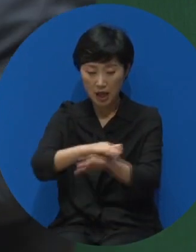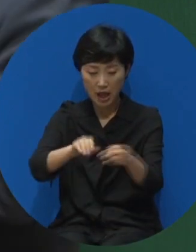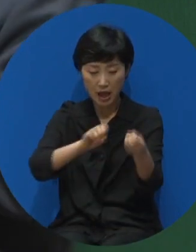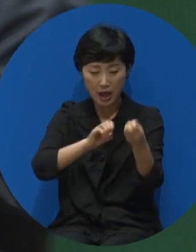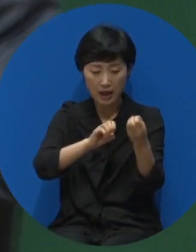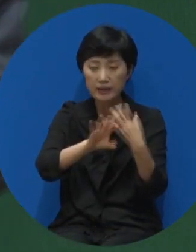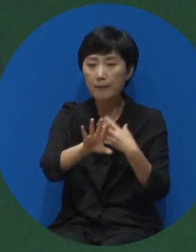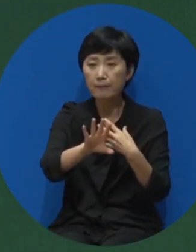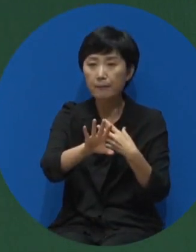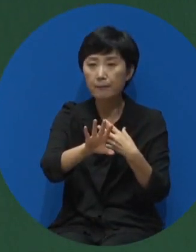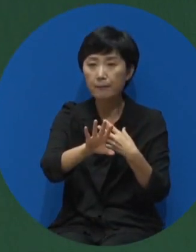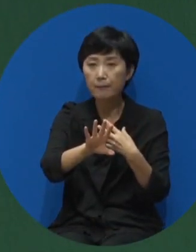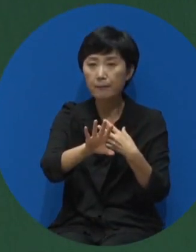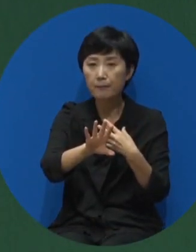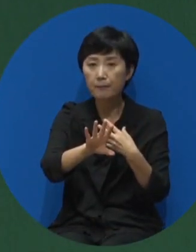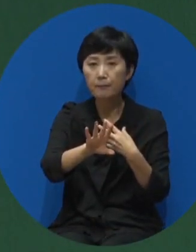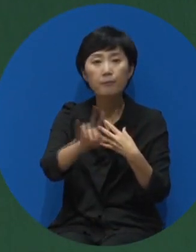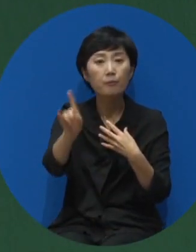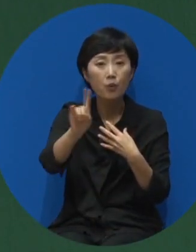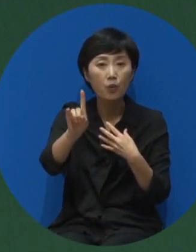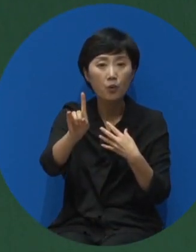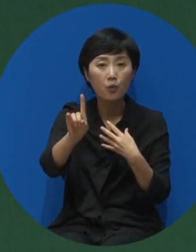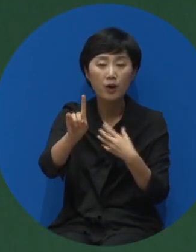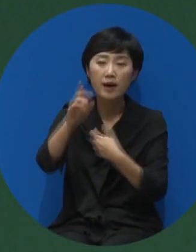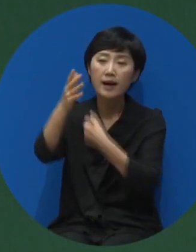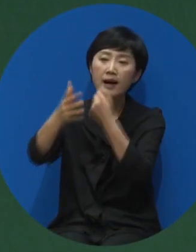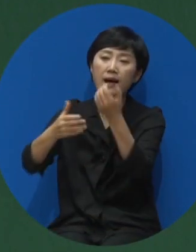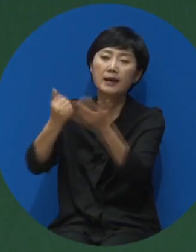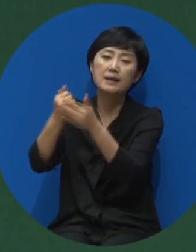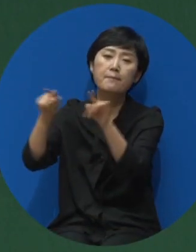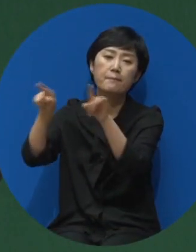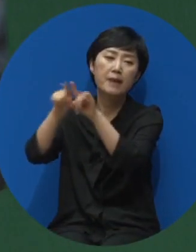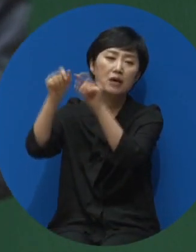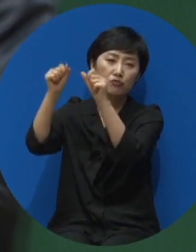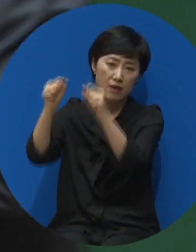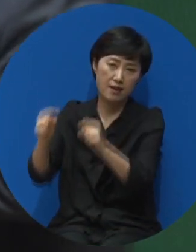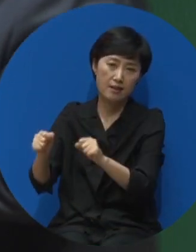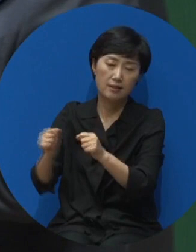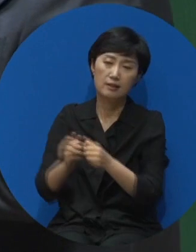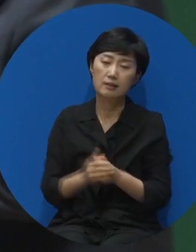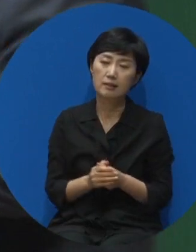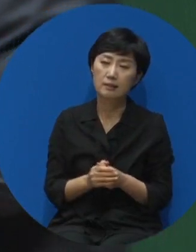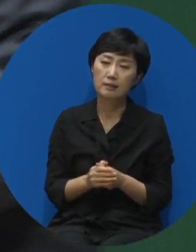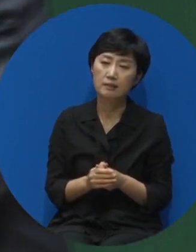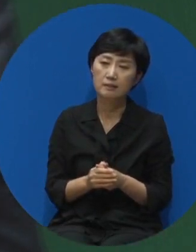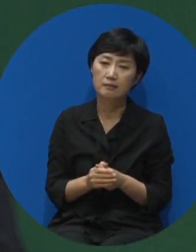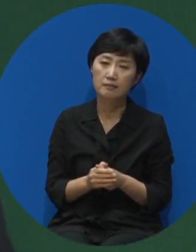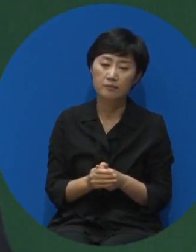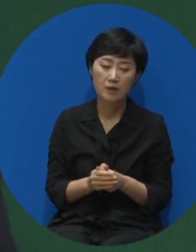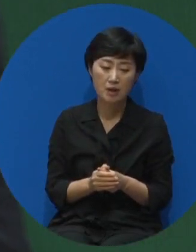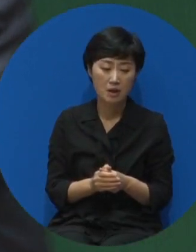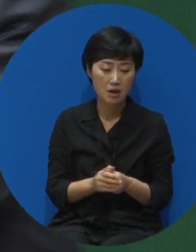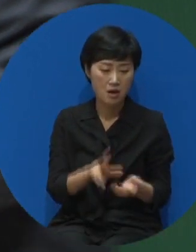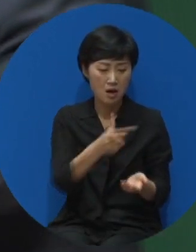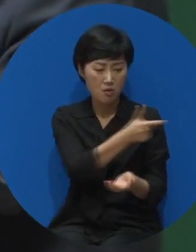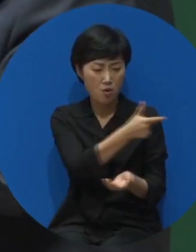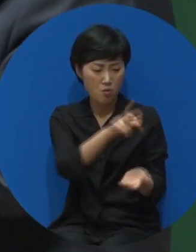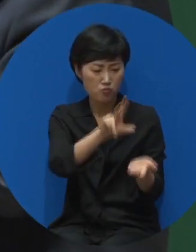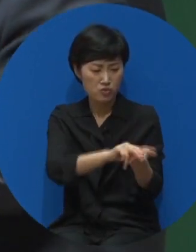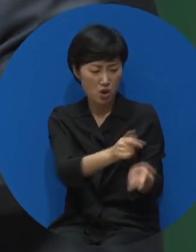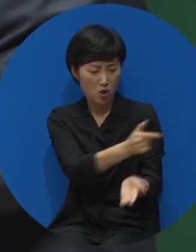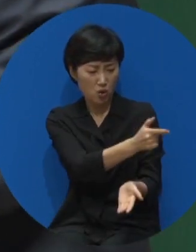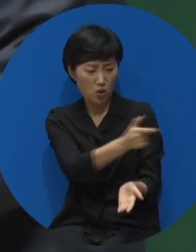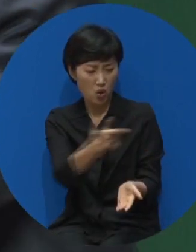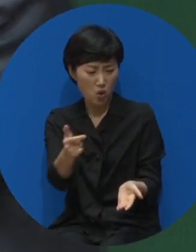ではこのすべての問題に対しての 해답이 임마누엘이에요. 答えっていうのが 임마누엘です。 아무리 큰 문제와도 괜찮습니다.